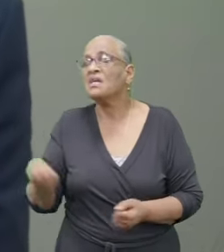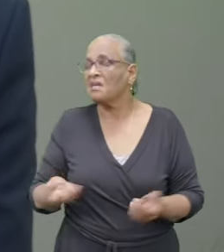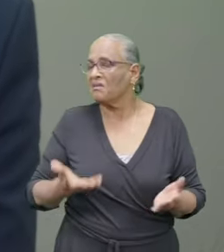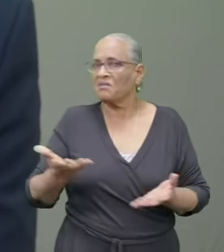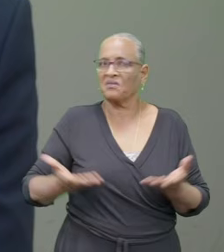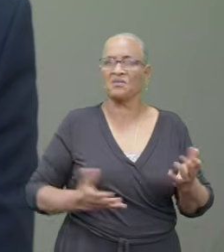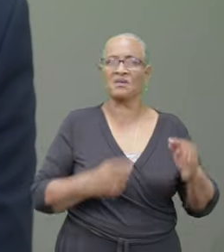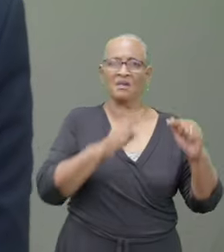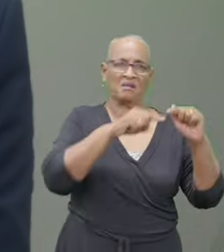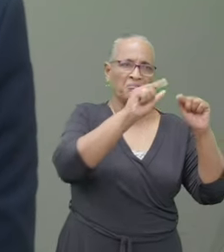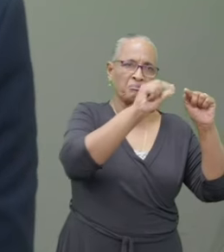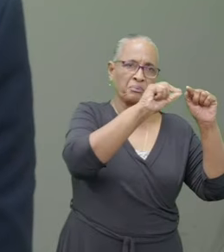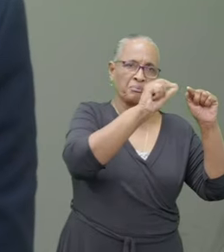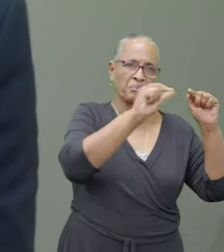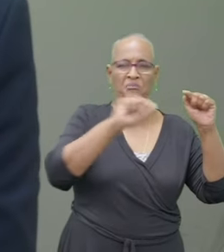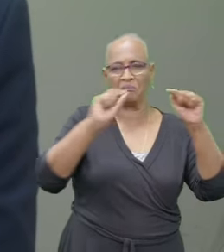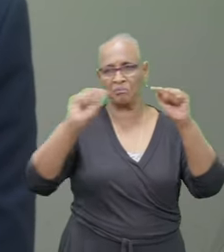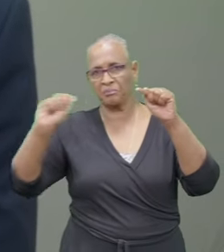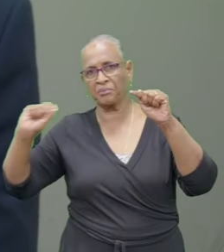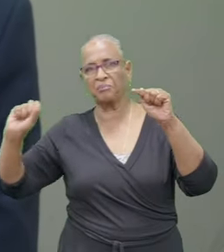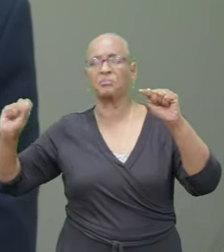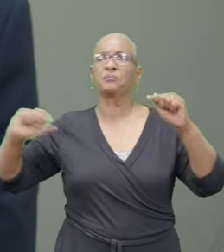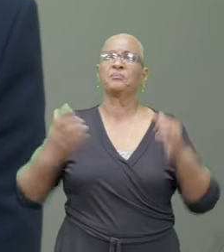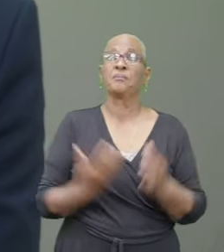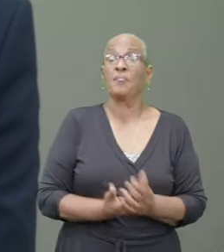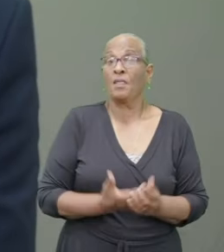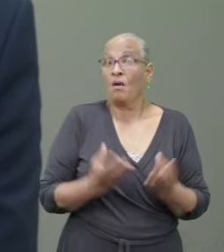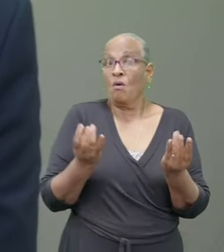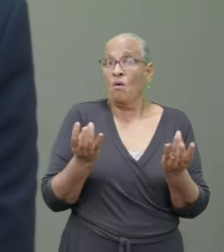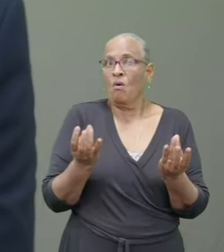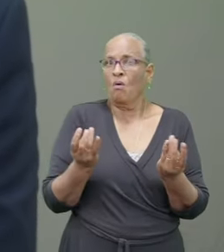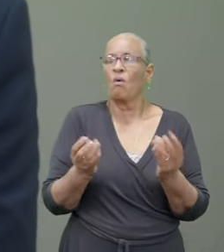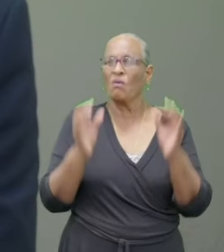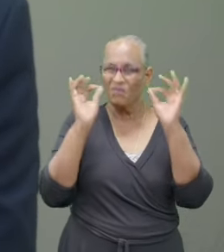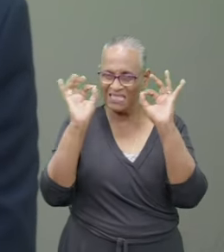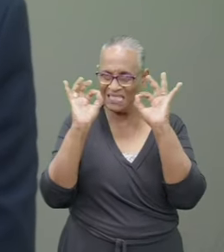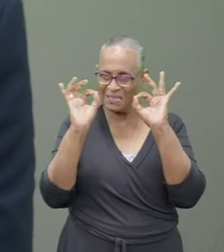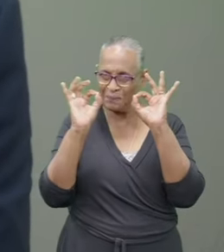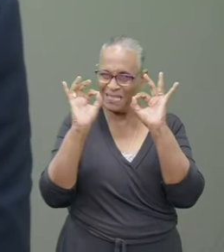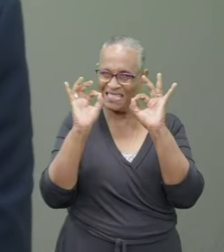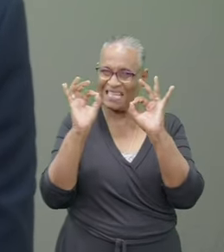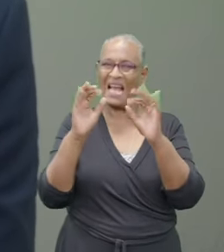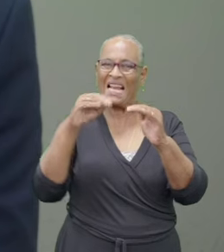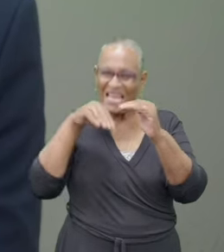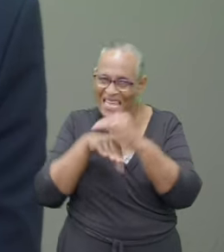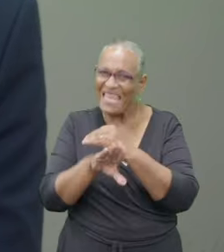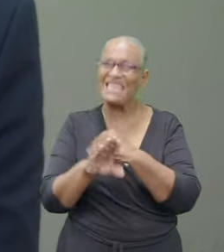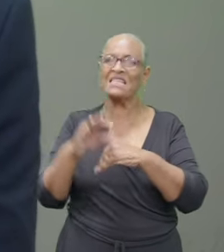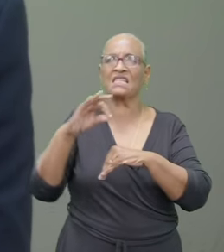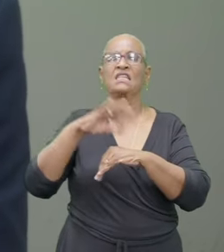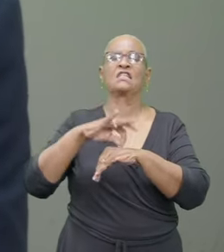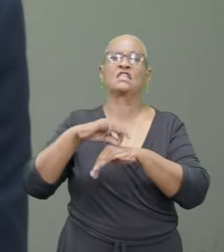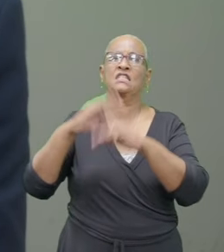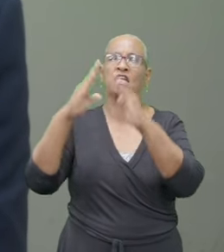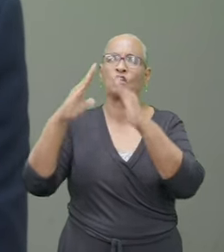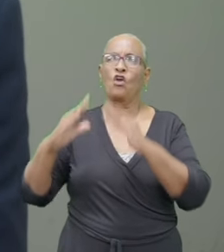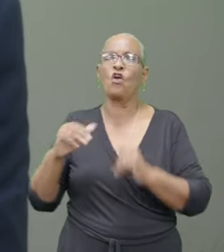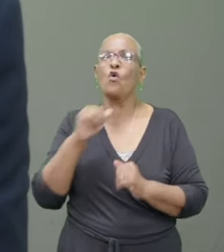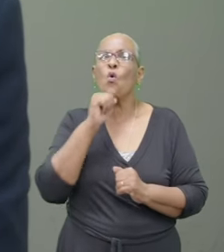indeling gemaakt, eigenlijk kan je zeggen ook bijna op basis van de specialisaties binnen de verpleegkunde. En dan hebben we gehad